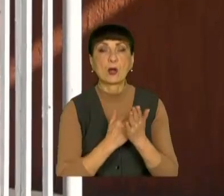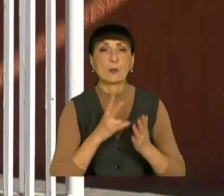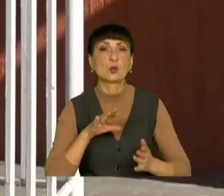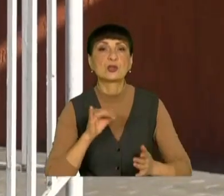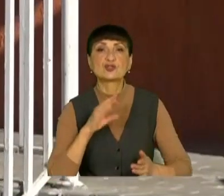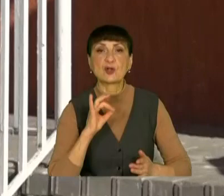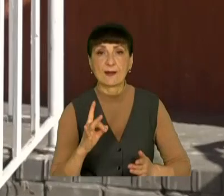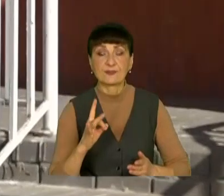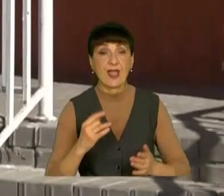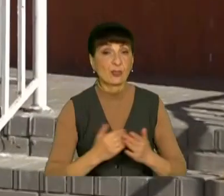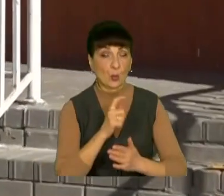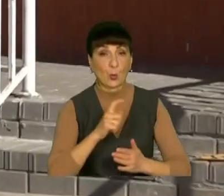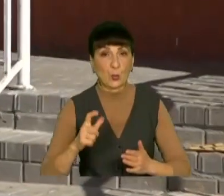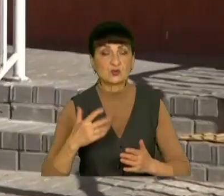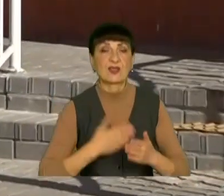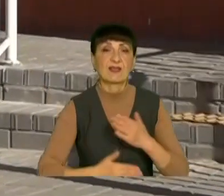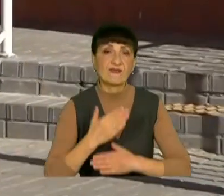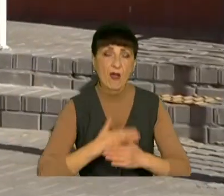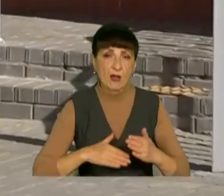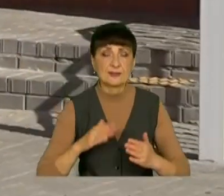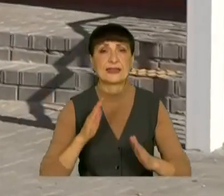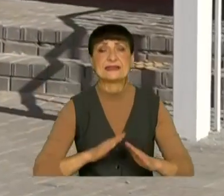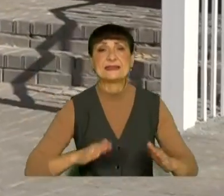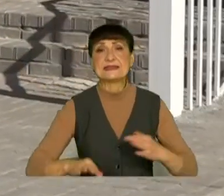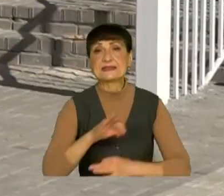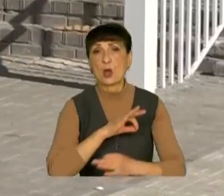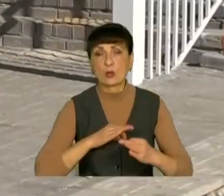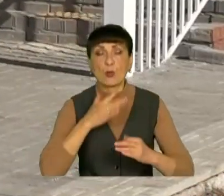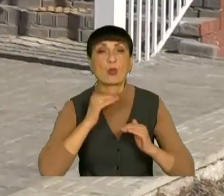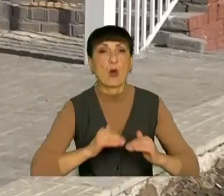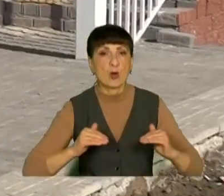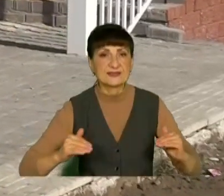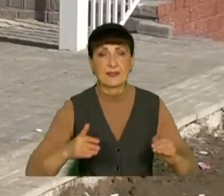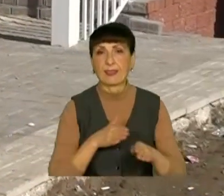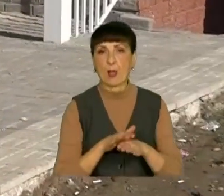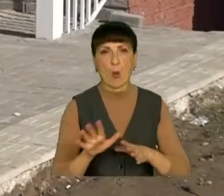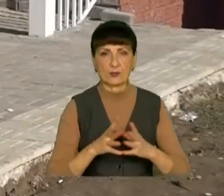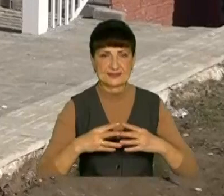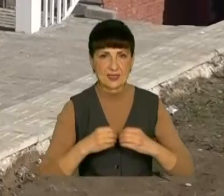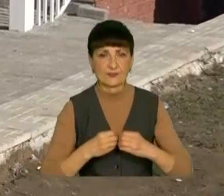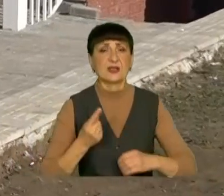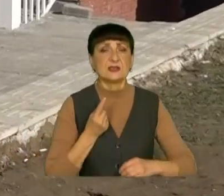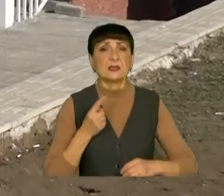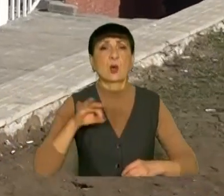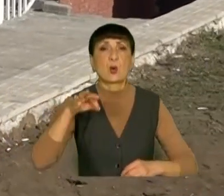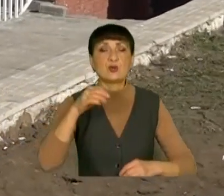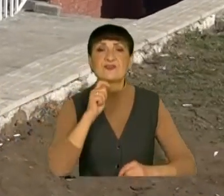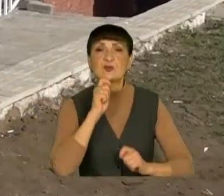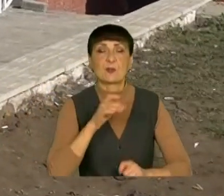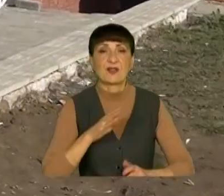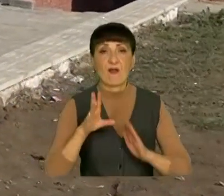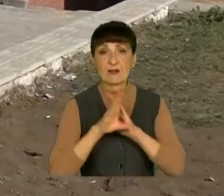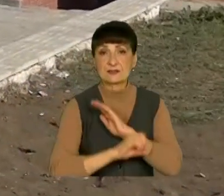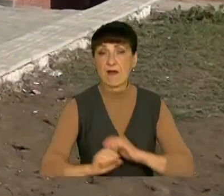жер». Новоселыми здесь стали люди с инвалидностью, дети-сироты, многодетные и неполные семьи. Долгожданные ключи им вручили в конце